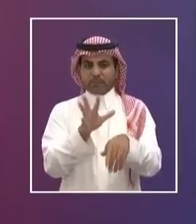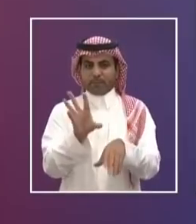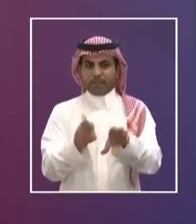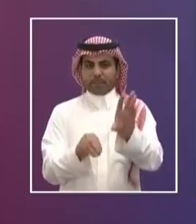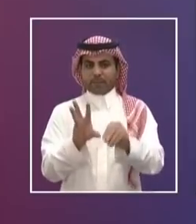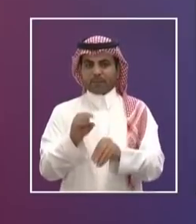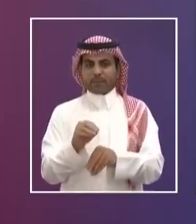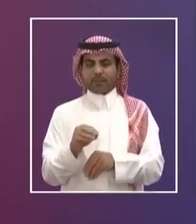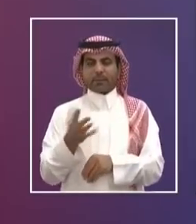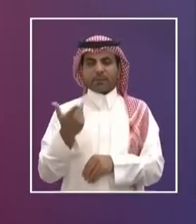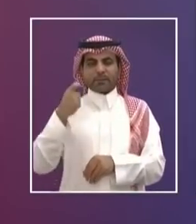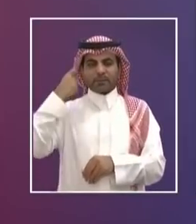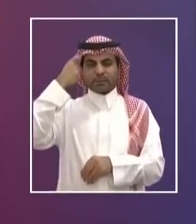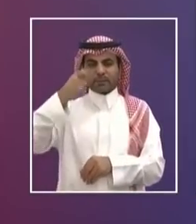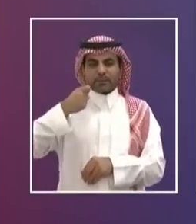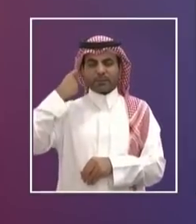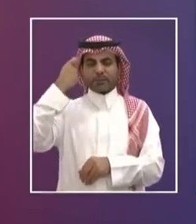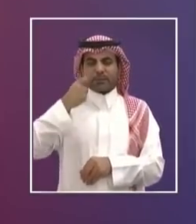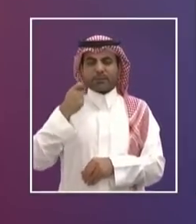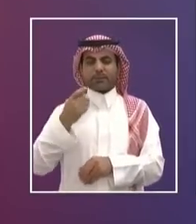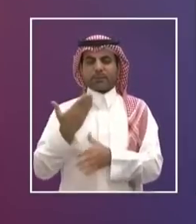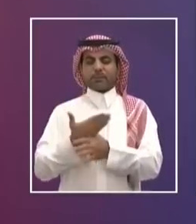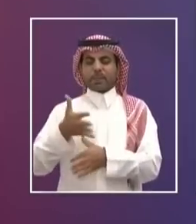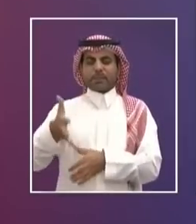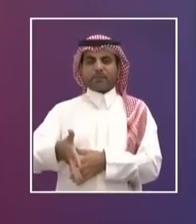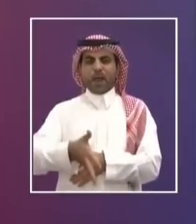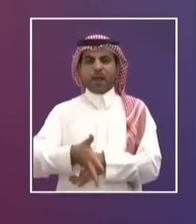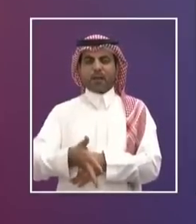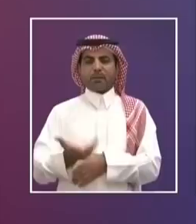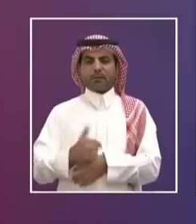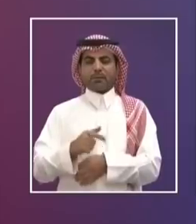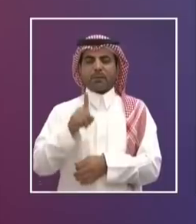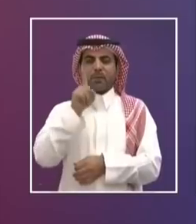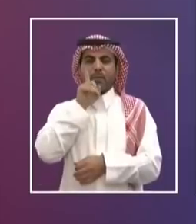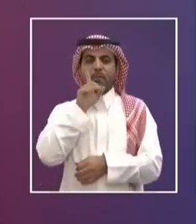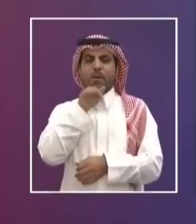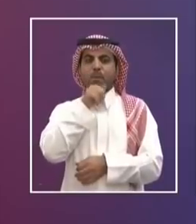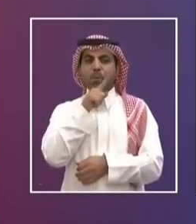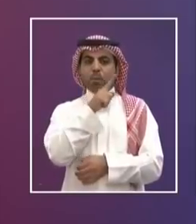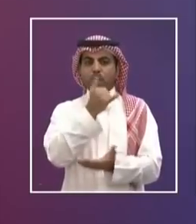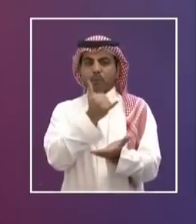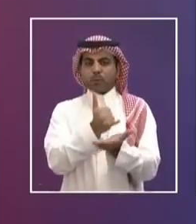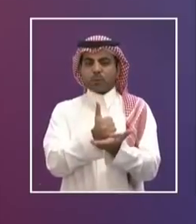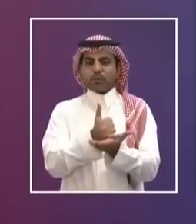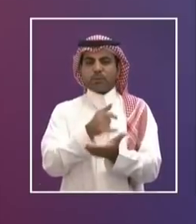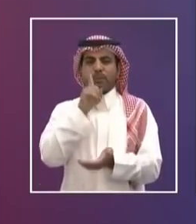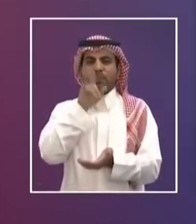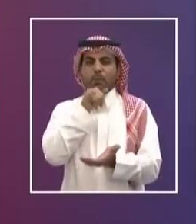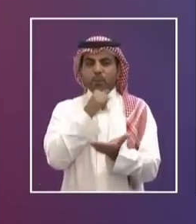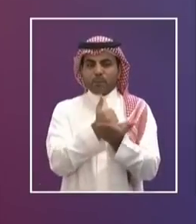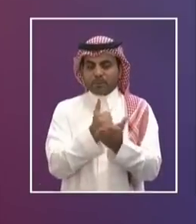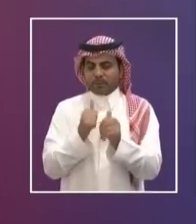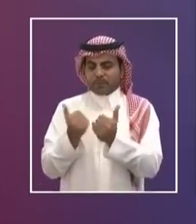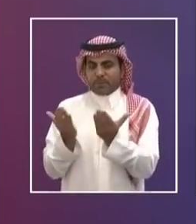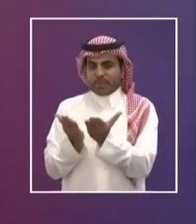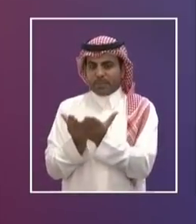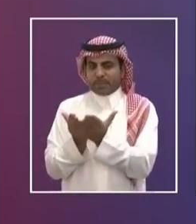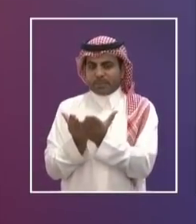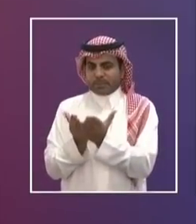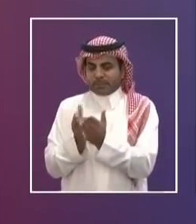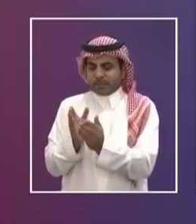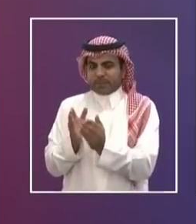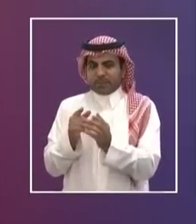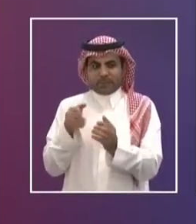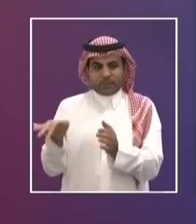كما ذكرت القلق ليس منبثق من الأطفال بل من الأهالي، الأهالي هم الذين ينتابهم القلق